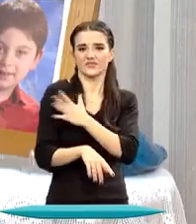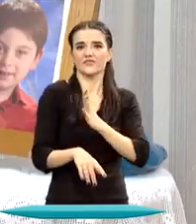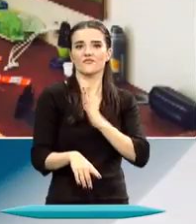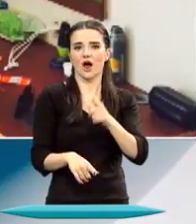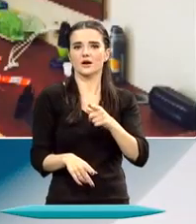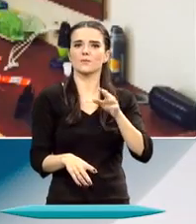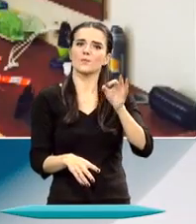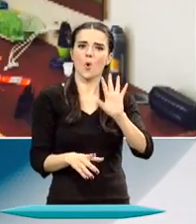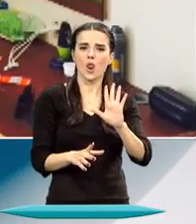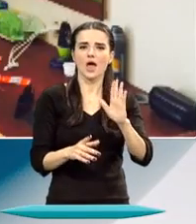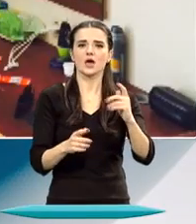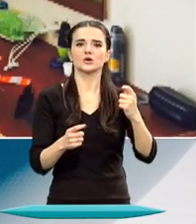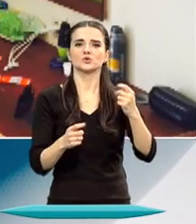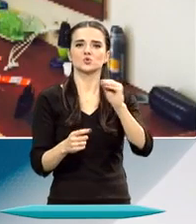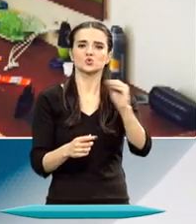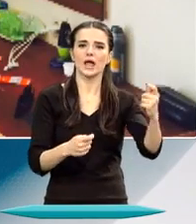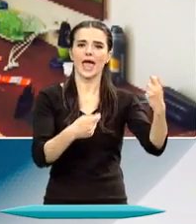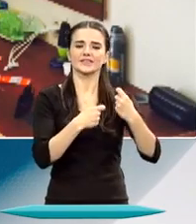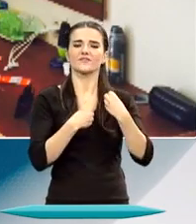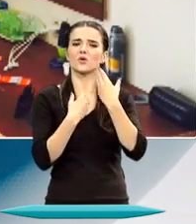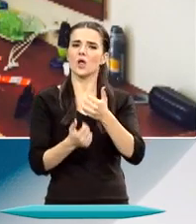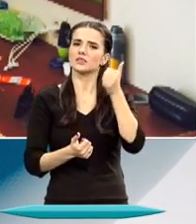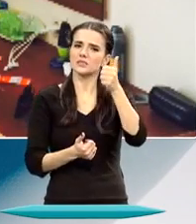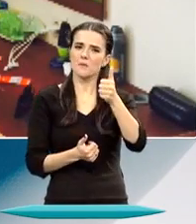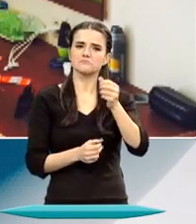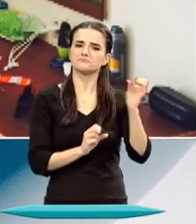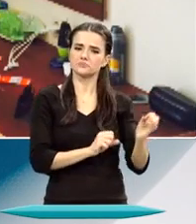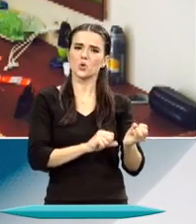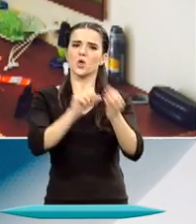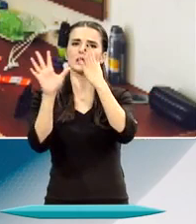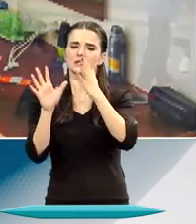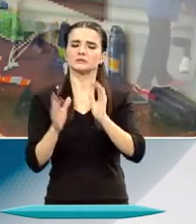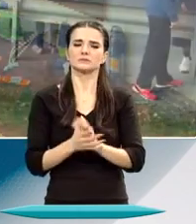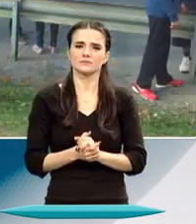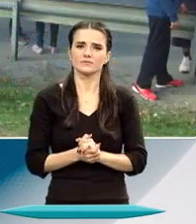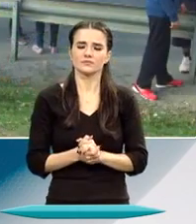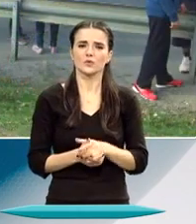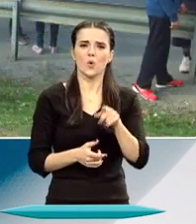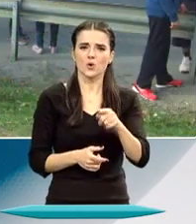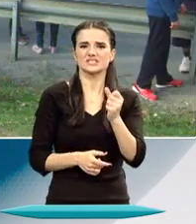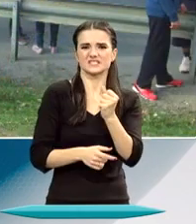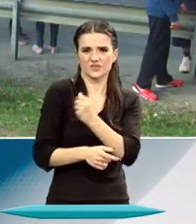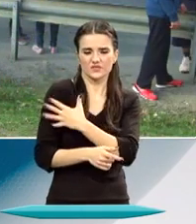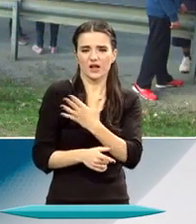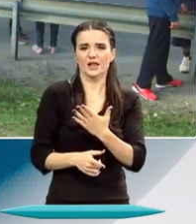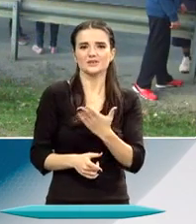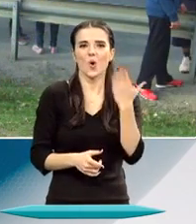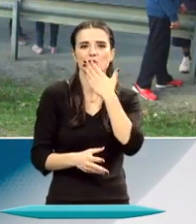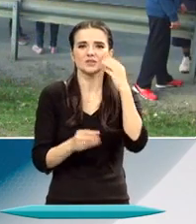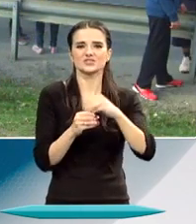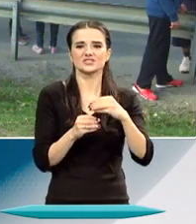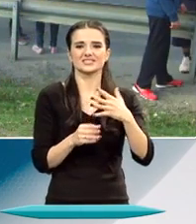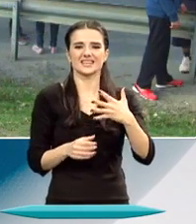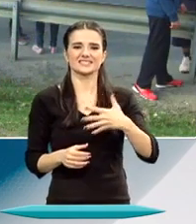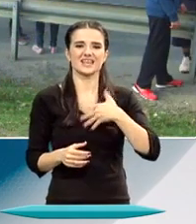OÇAM sınıfları okulların istenmeyen sınıfları gibi. Öğretmen yok onlarda da. Emekli öğretmenler eğitilip